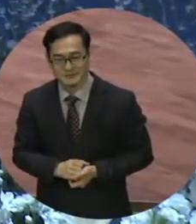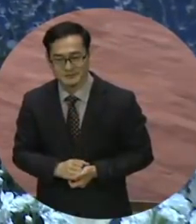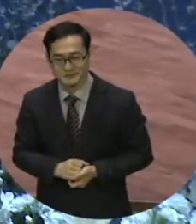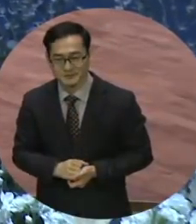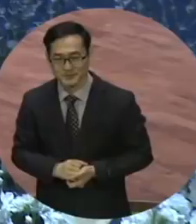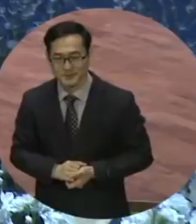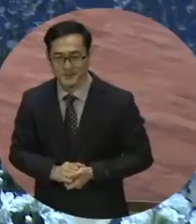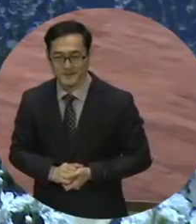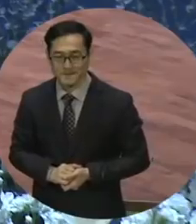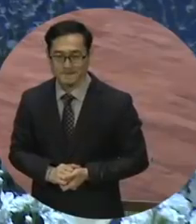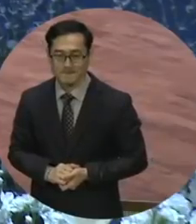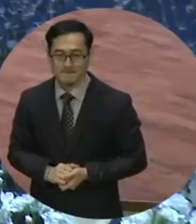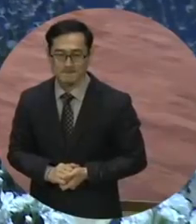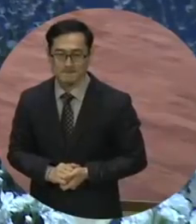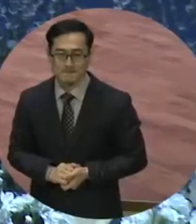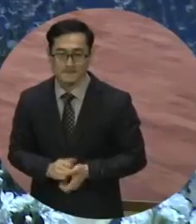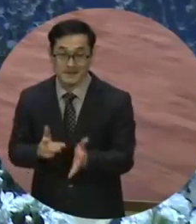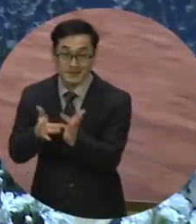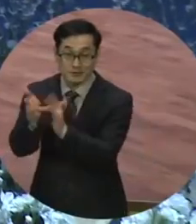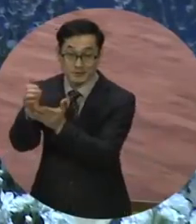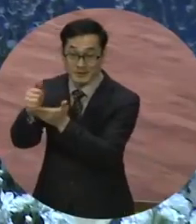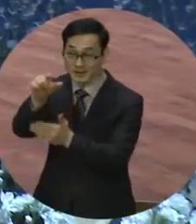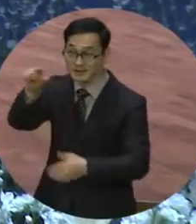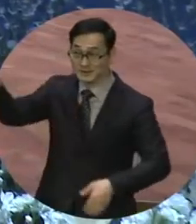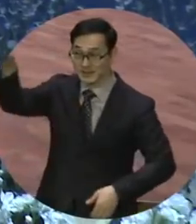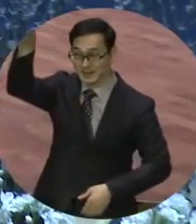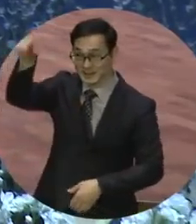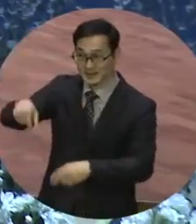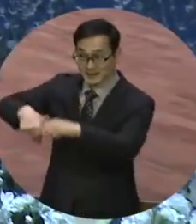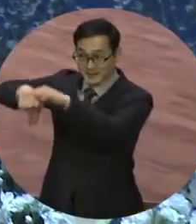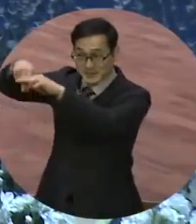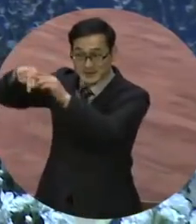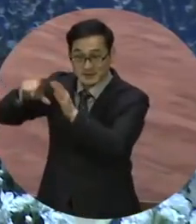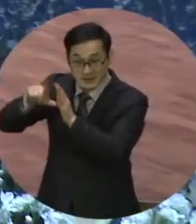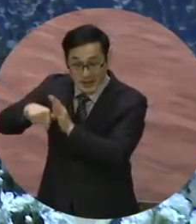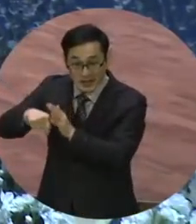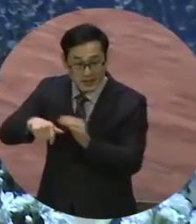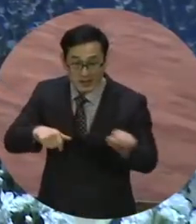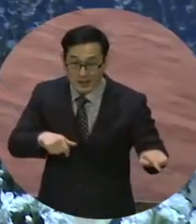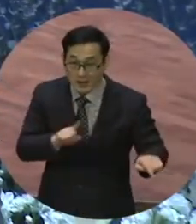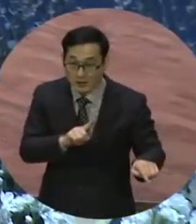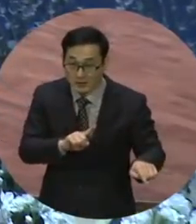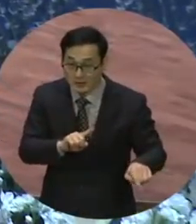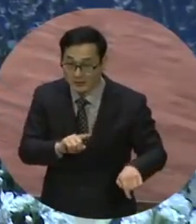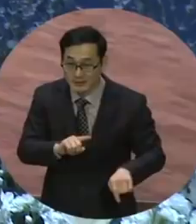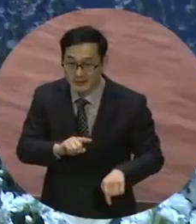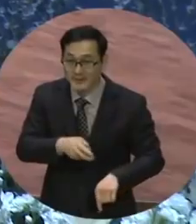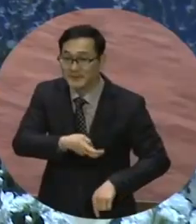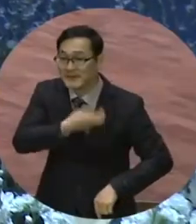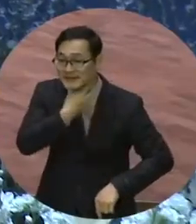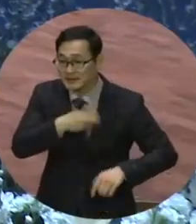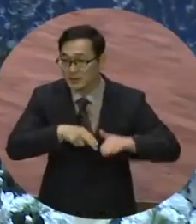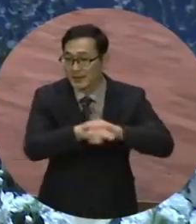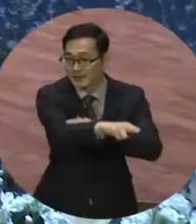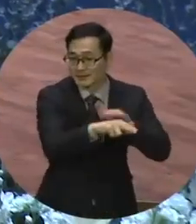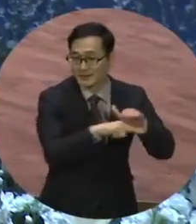예수님께서 십자가에 달리실 때에 이들은 싹 다 배신하고 떠났습니다.